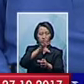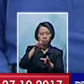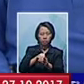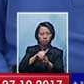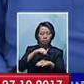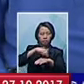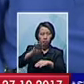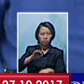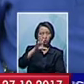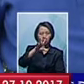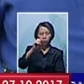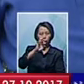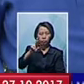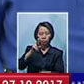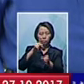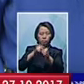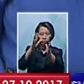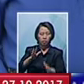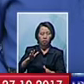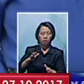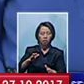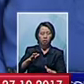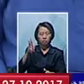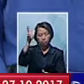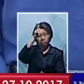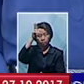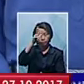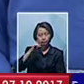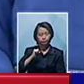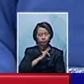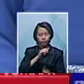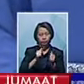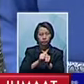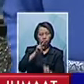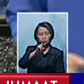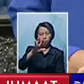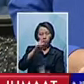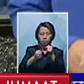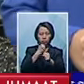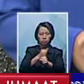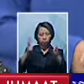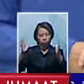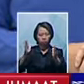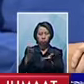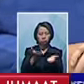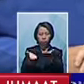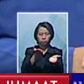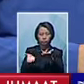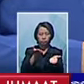melibatkan lebih 50,000 pesara awam dengan sekurang-kurangnya 25 tahun tempoh